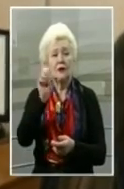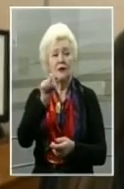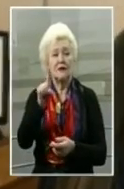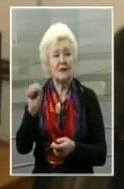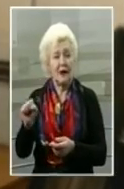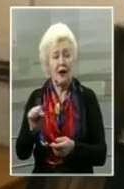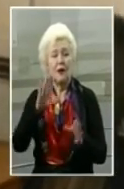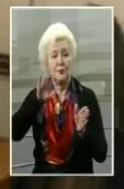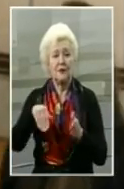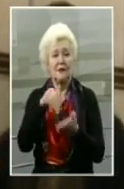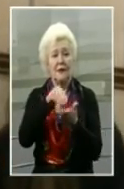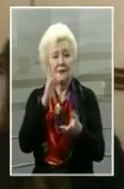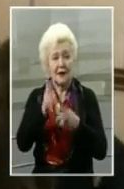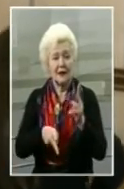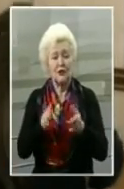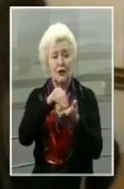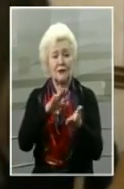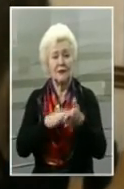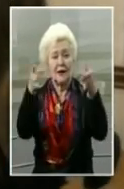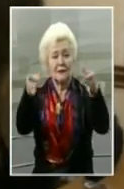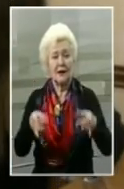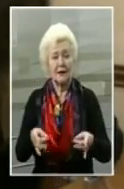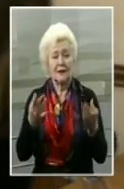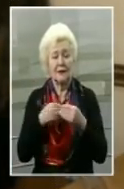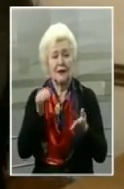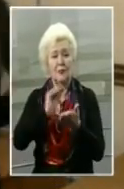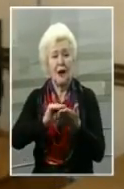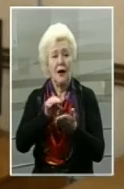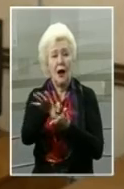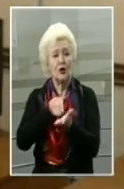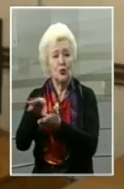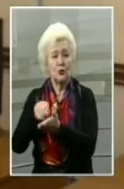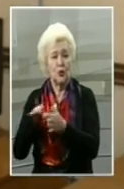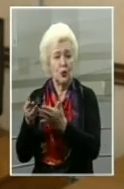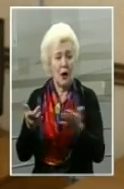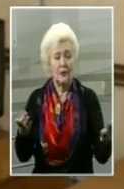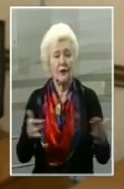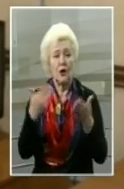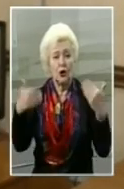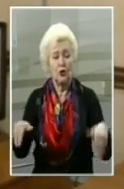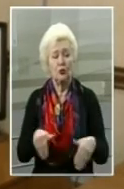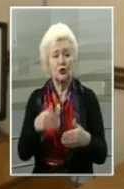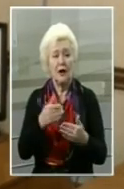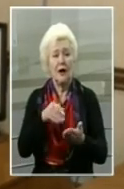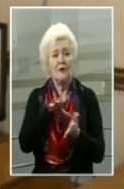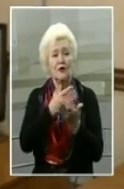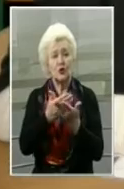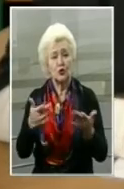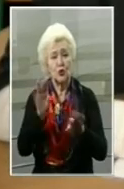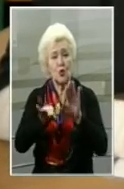закінчення сформування реєстраційної карточки цю карточку треба роздрукувати. І вже роздруковано у вигляді